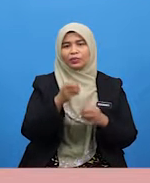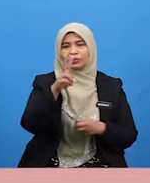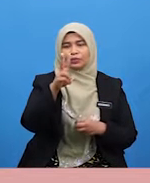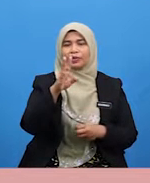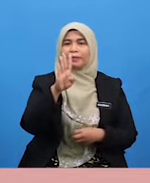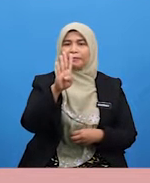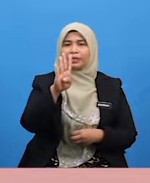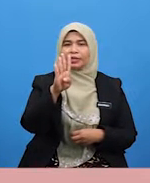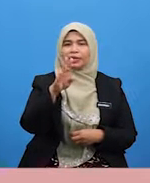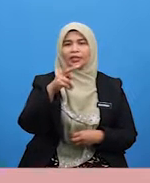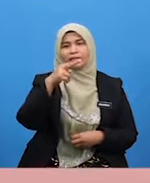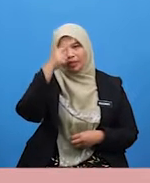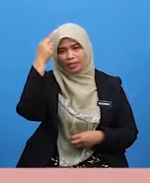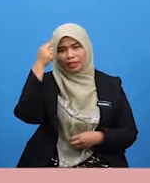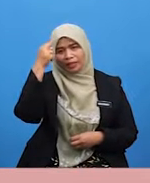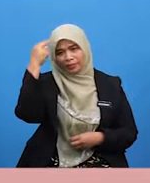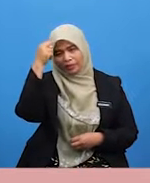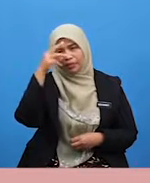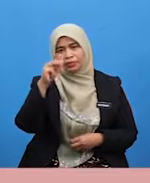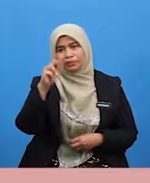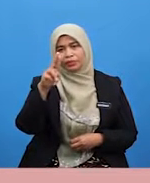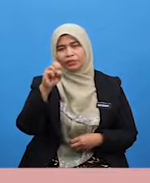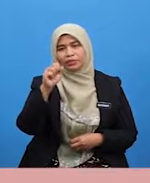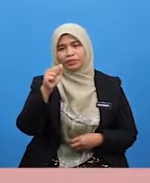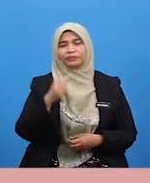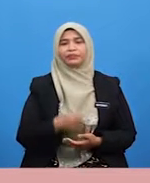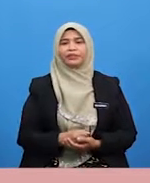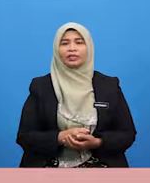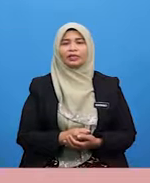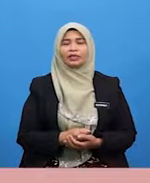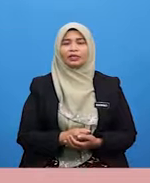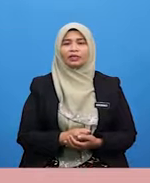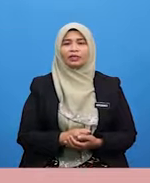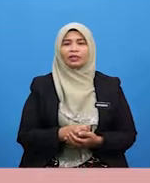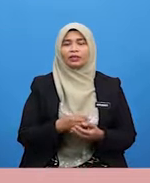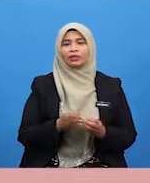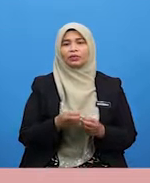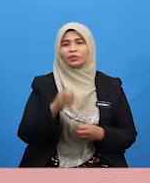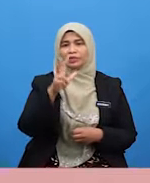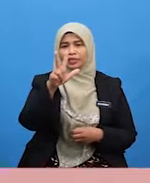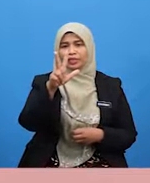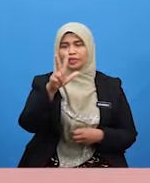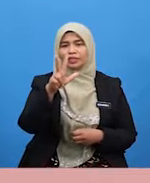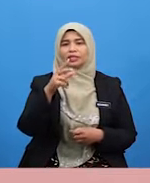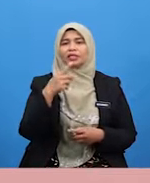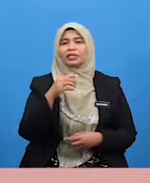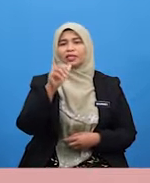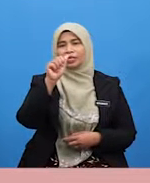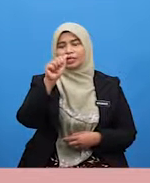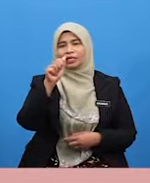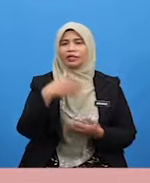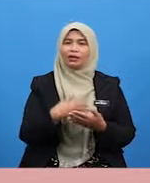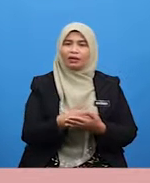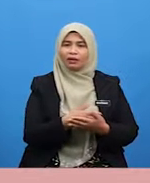B, iaitu Nabi Musa alaihissalam. Manakala jawapan bagi soalan terakhir ialah